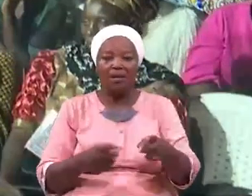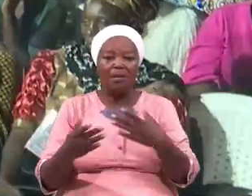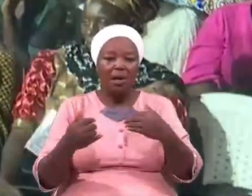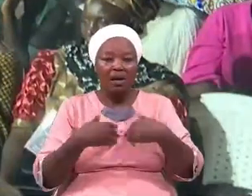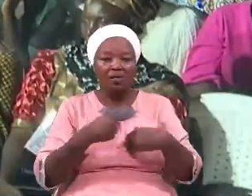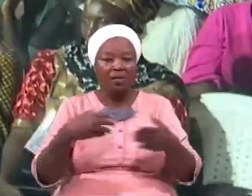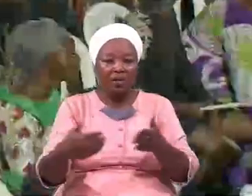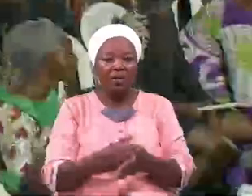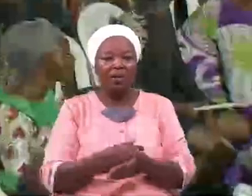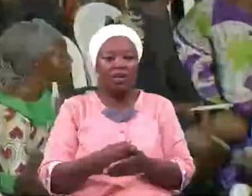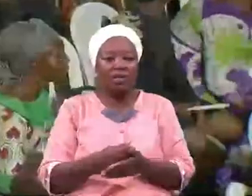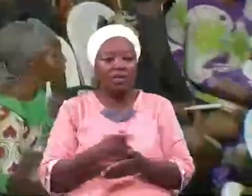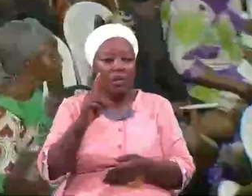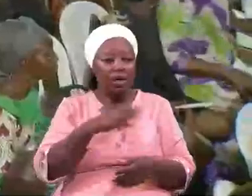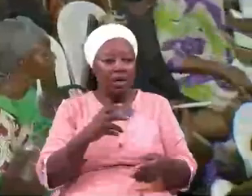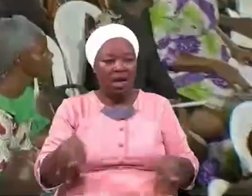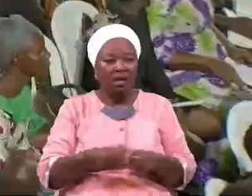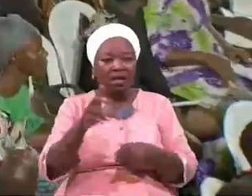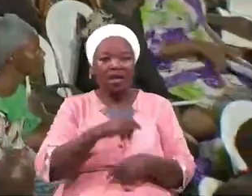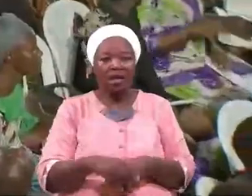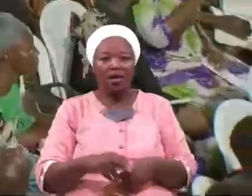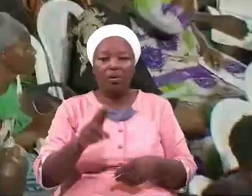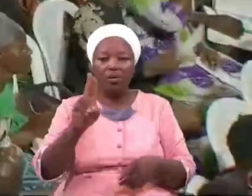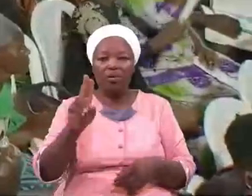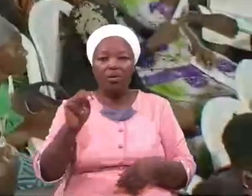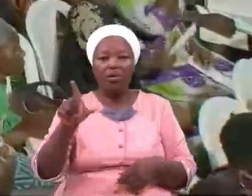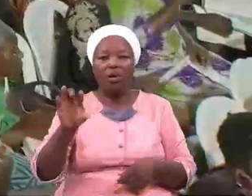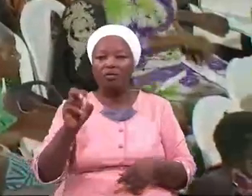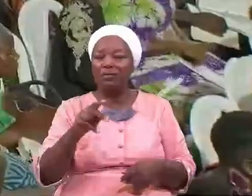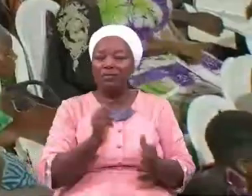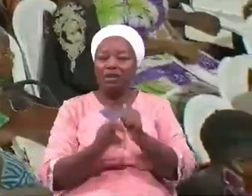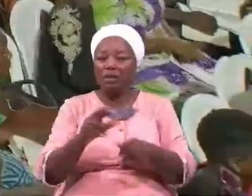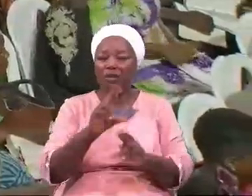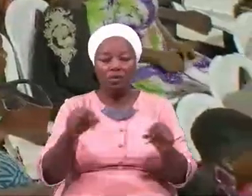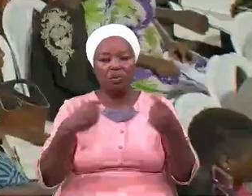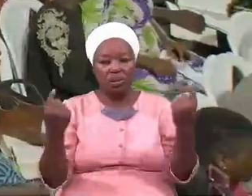afin que vous soyez une pâte nouvelle, puisque vous êtes sans levain,